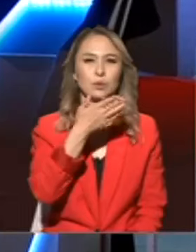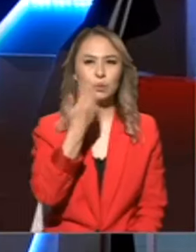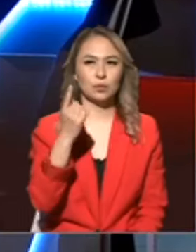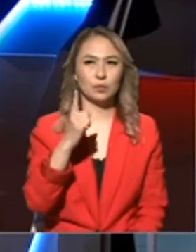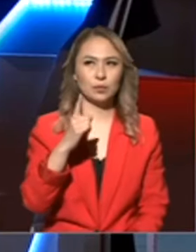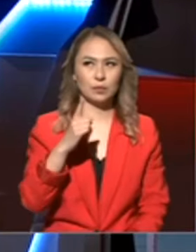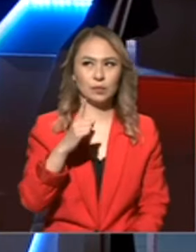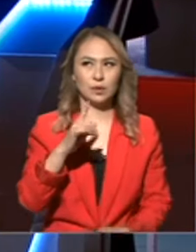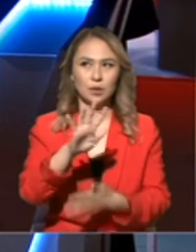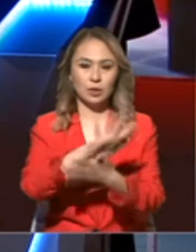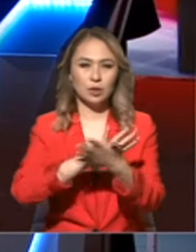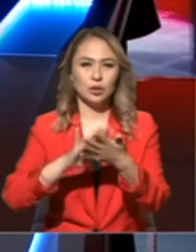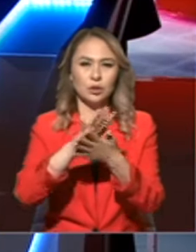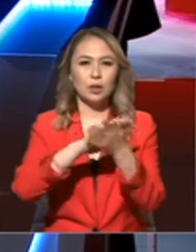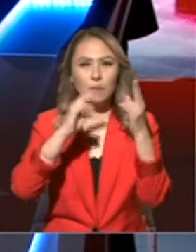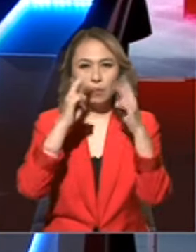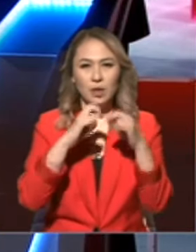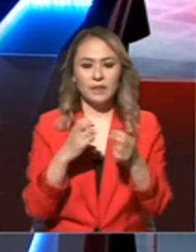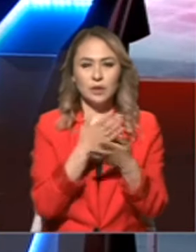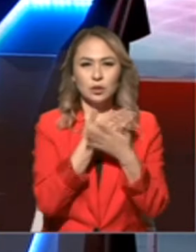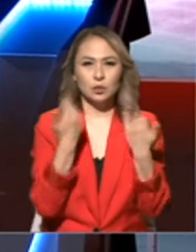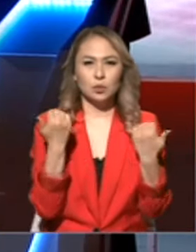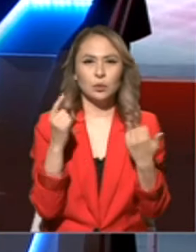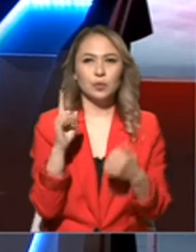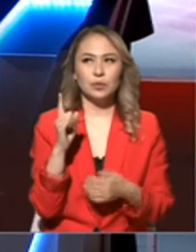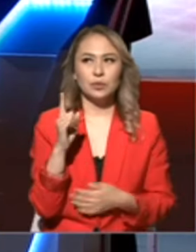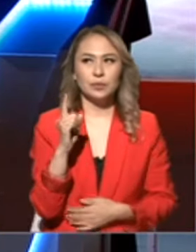бұл туралы ешқандай зерттеу жүргізілмейді. Яғни